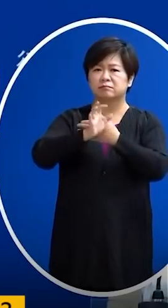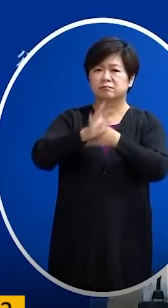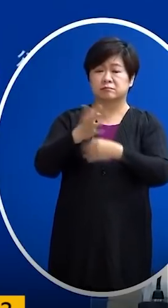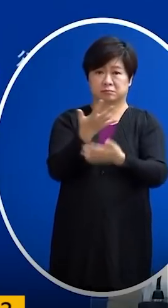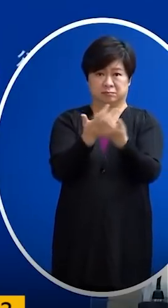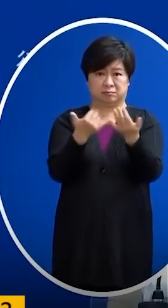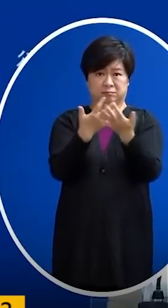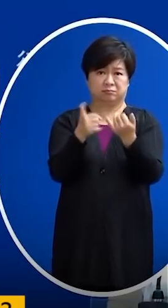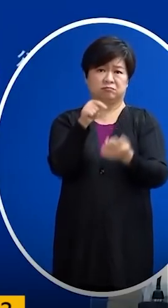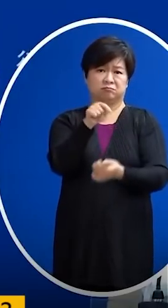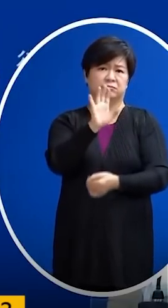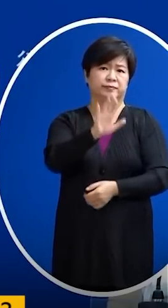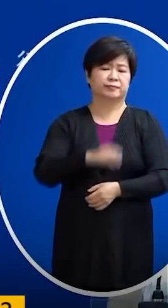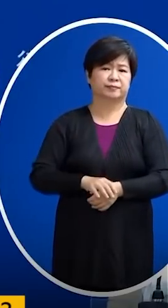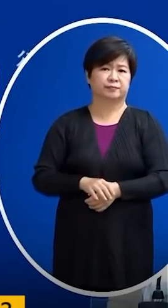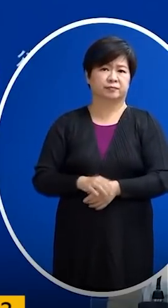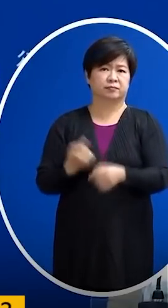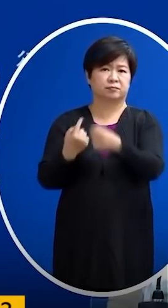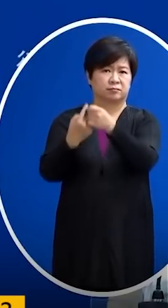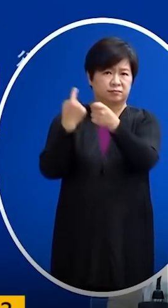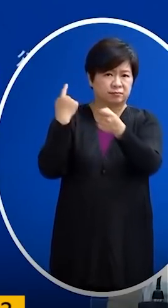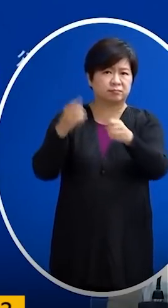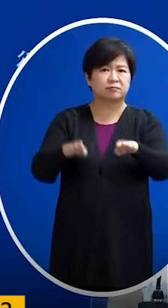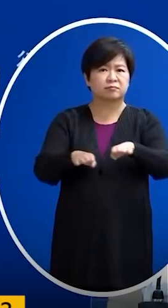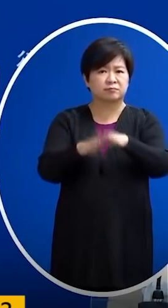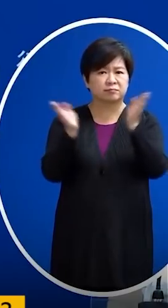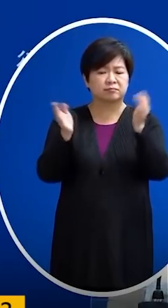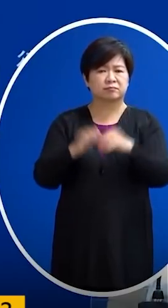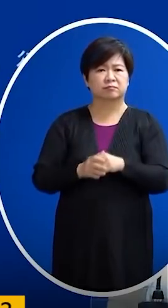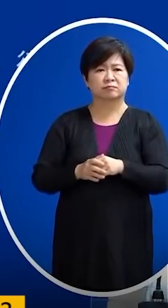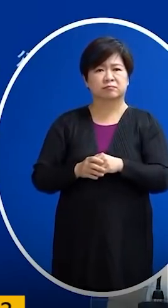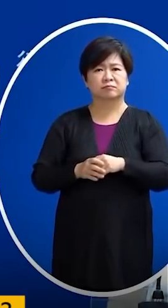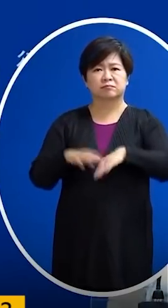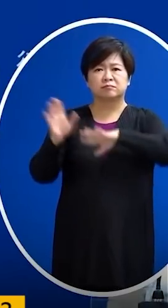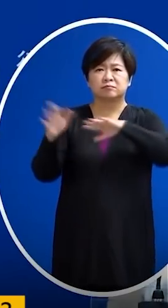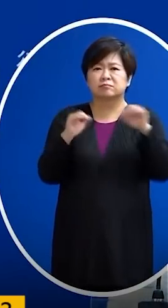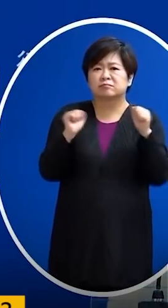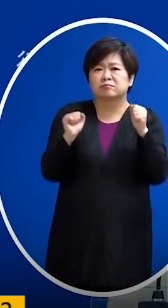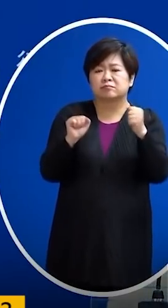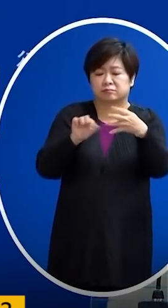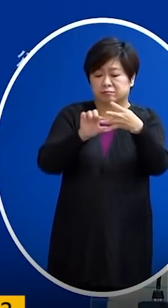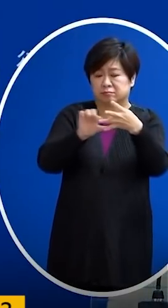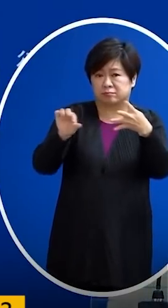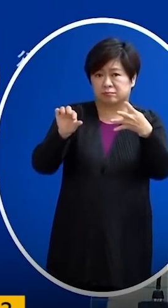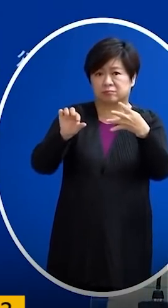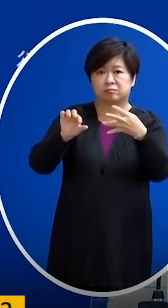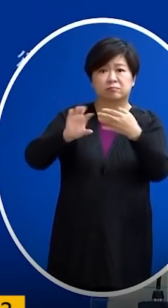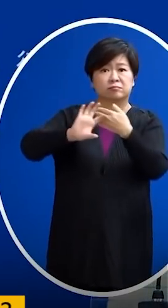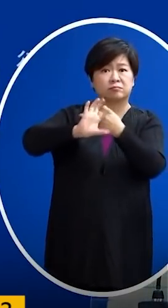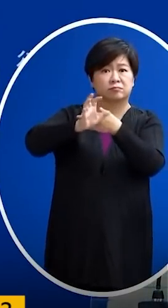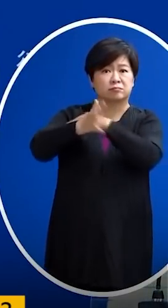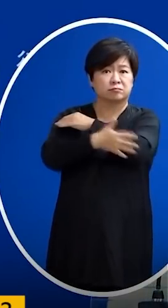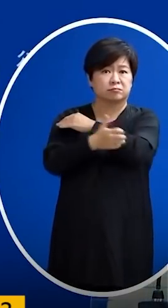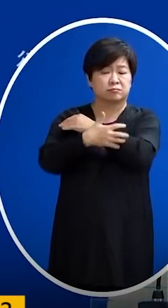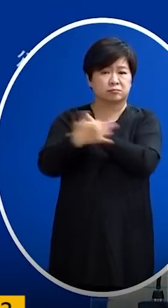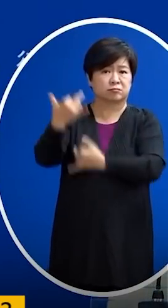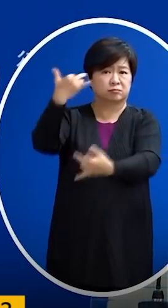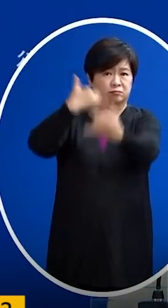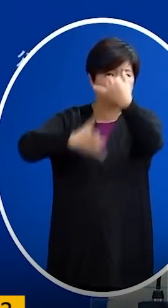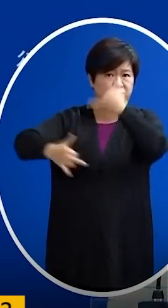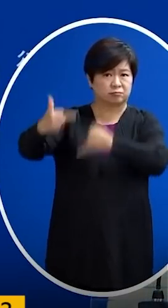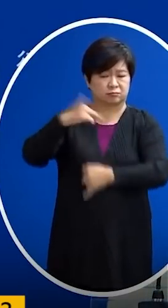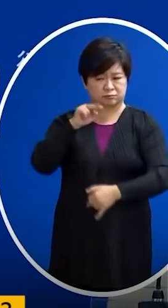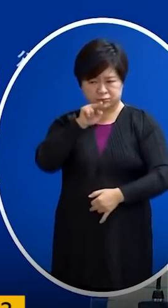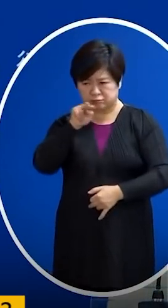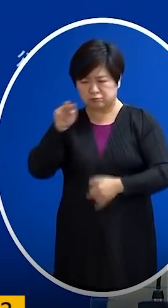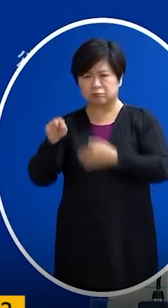生。我们其实去年开始那个秋天冬天开始恢复引进这个外籍移工的时候，也有